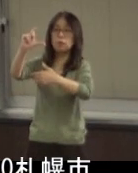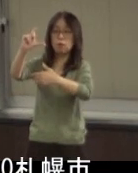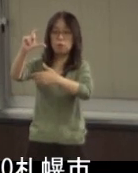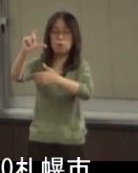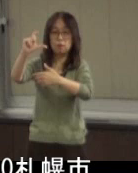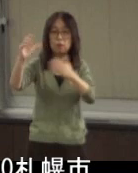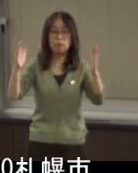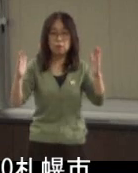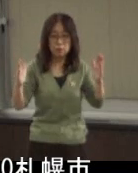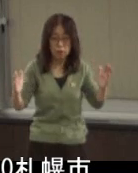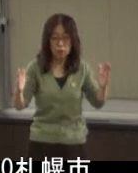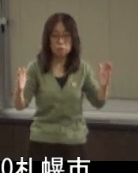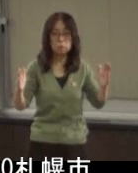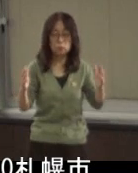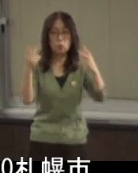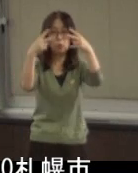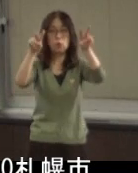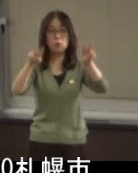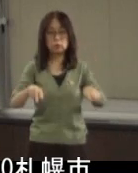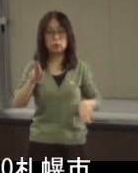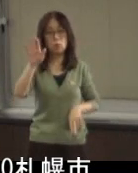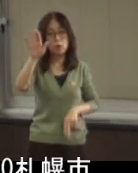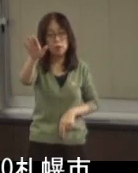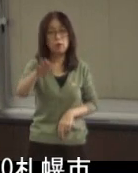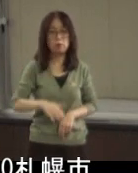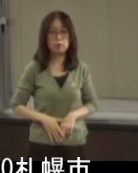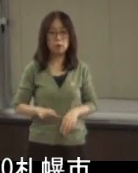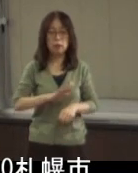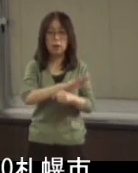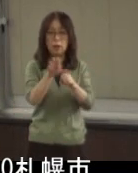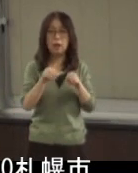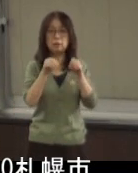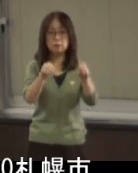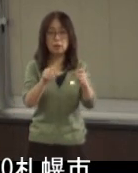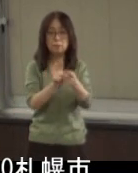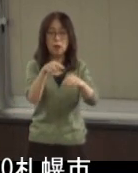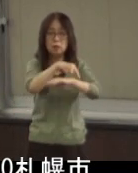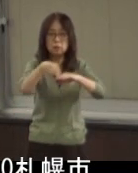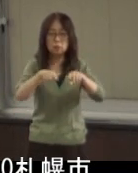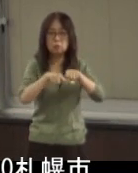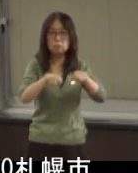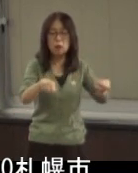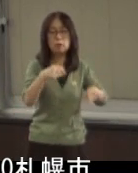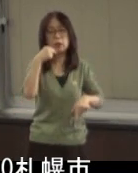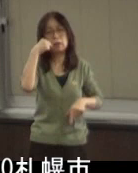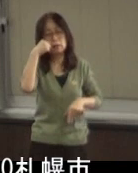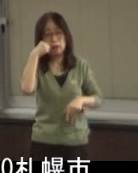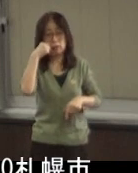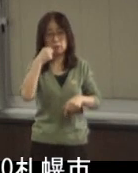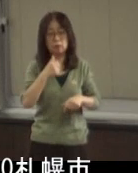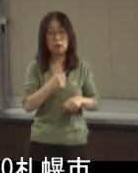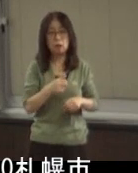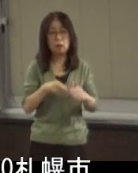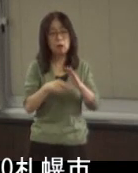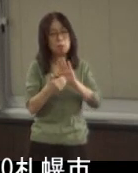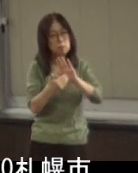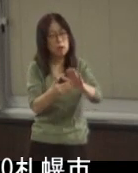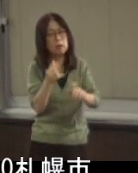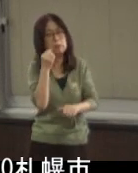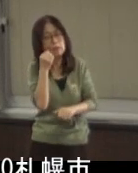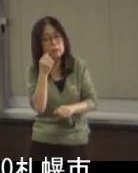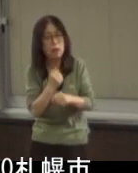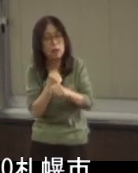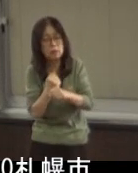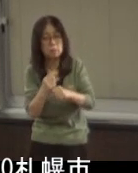これから迎える行事についてでありますけれども、感染対策が徹底をされていない、感染リスクを回避できないという場合につきまし